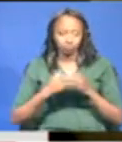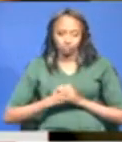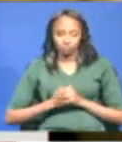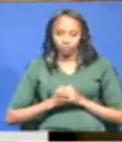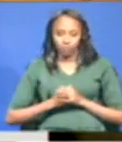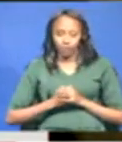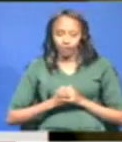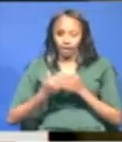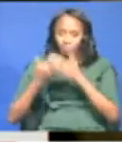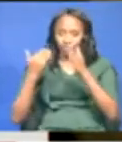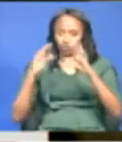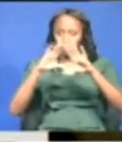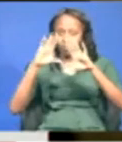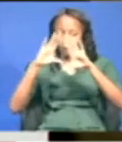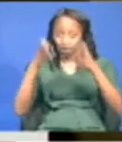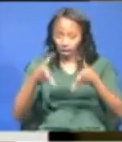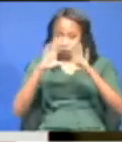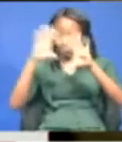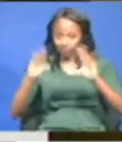ile budget tuko nayo sasa